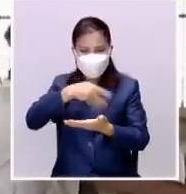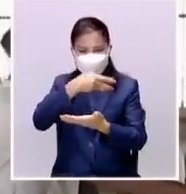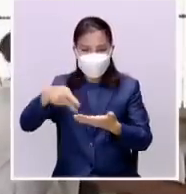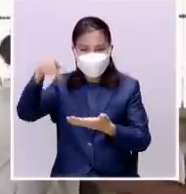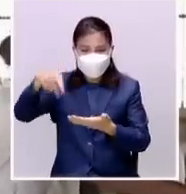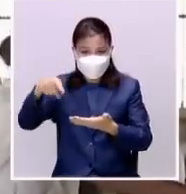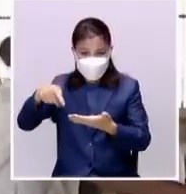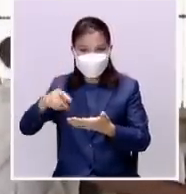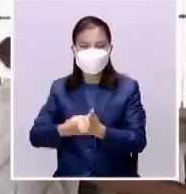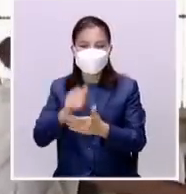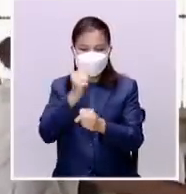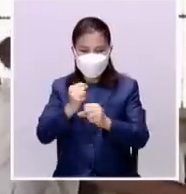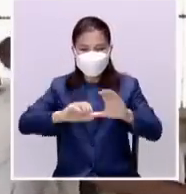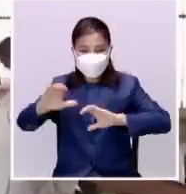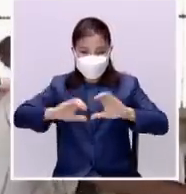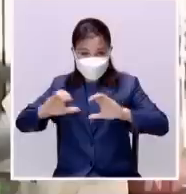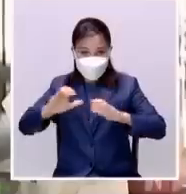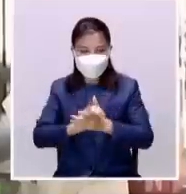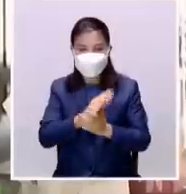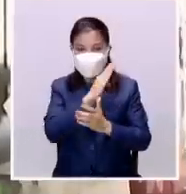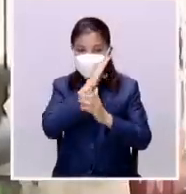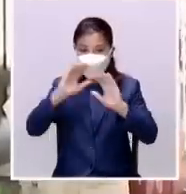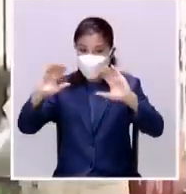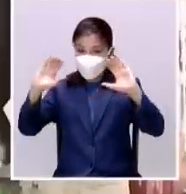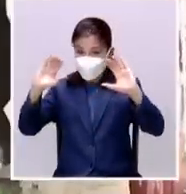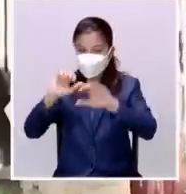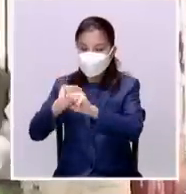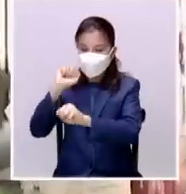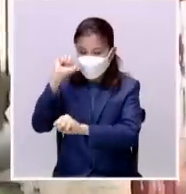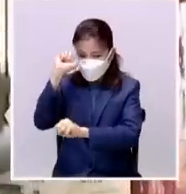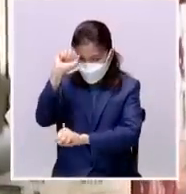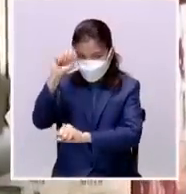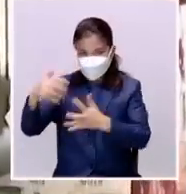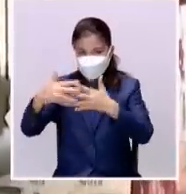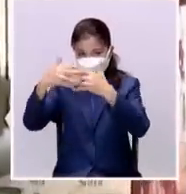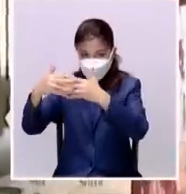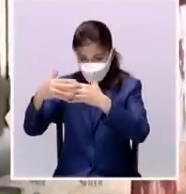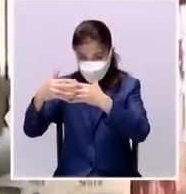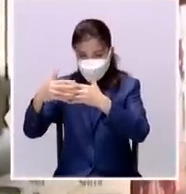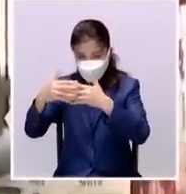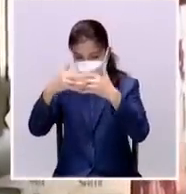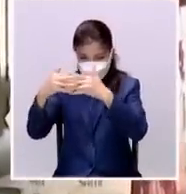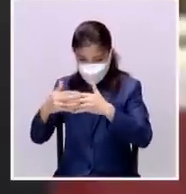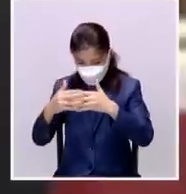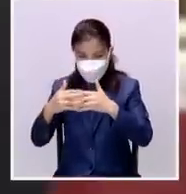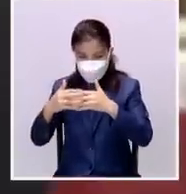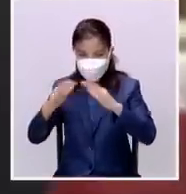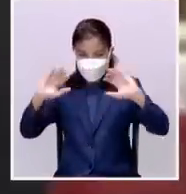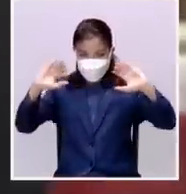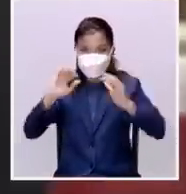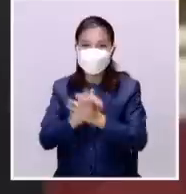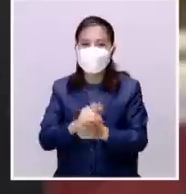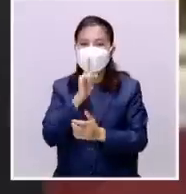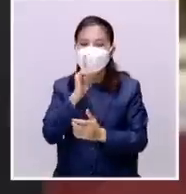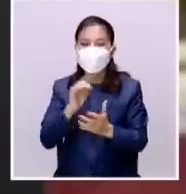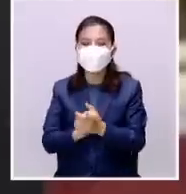มือดังนั้นเมื่อรัฐบาลสหรัฐก็เลยประกาศออกมานะคะว่าจะสนับสนุนการละเว้นสิทธิบัตรคุ้มครองวัคซีนต้านโ